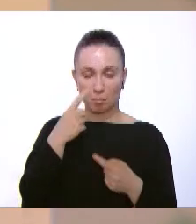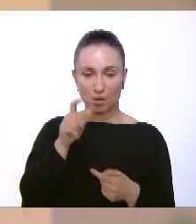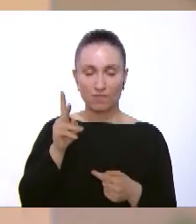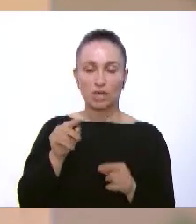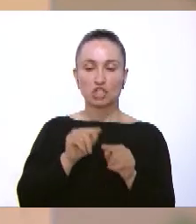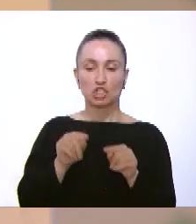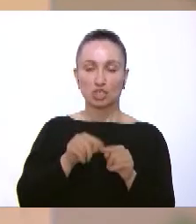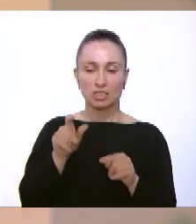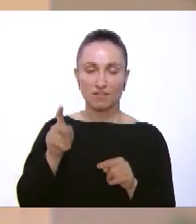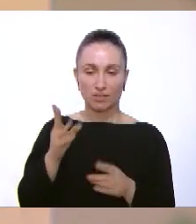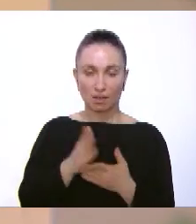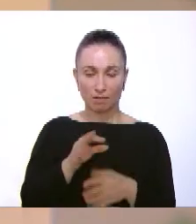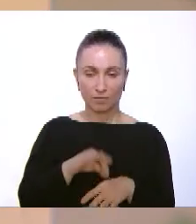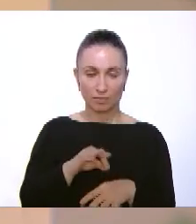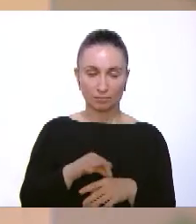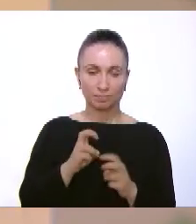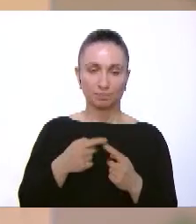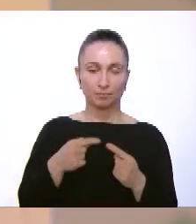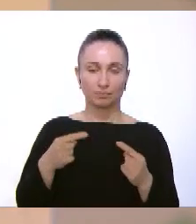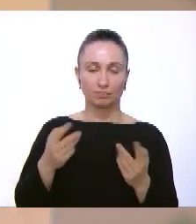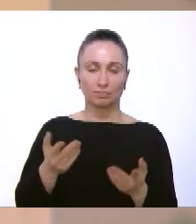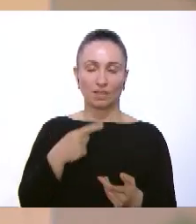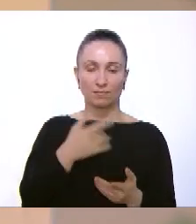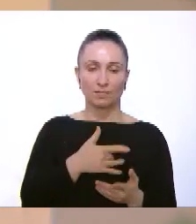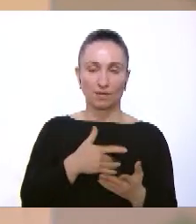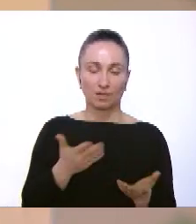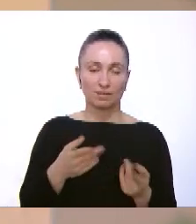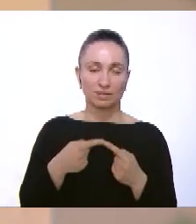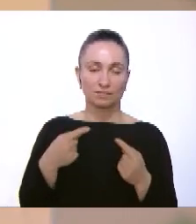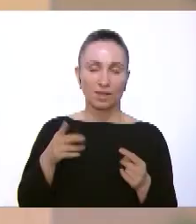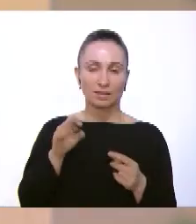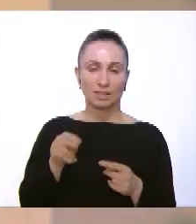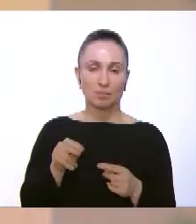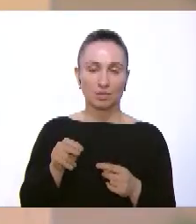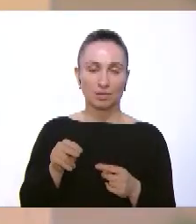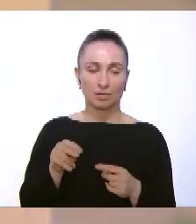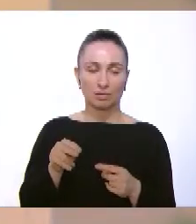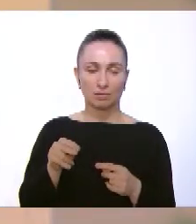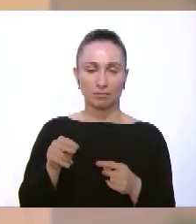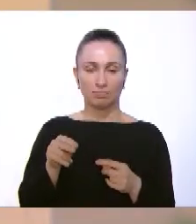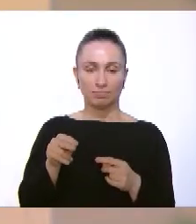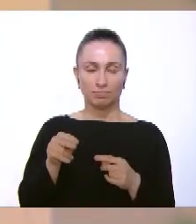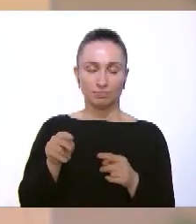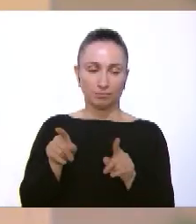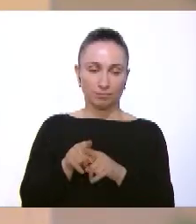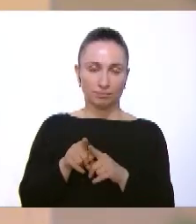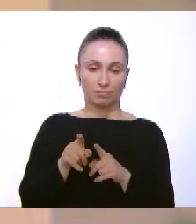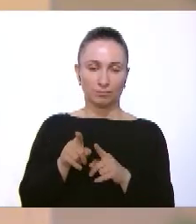შიდსით დაავადებულებზეა საუბარი, აქ საუბარია ვთქვათ იგივე სხვა ტიპის კომპაქტურად ჩასახლებულ და